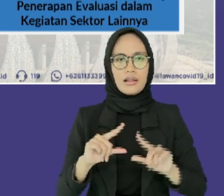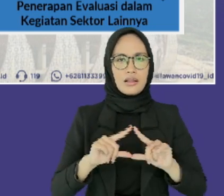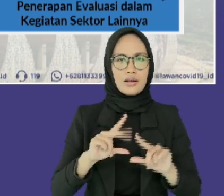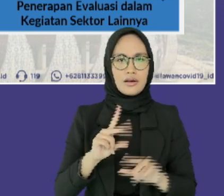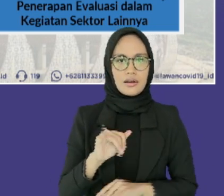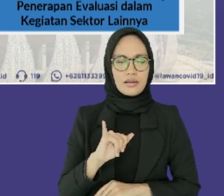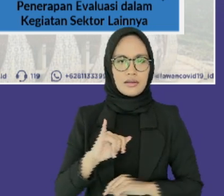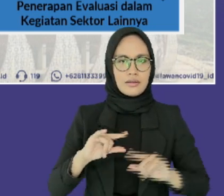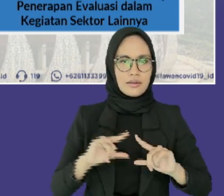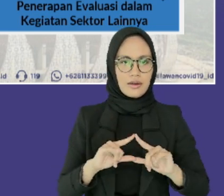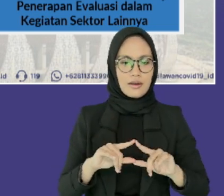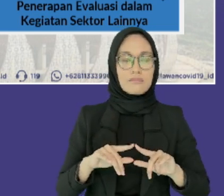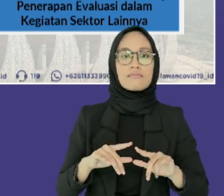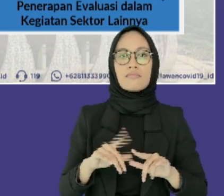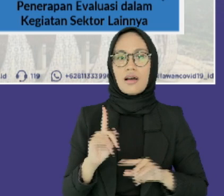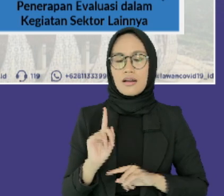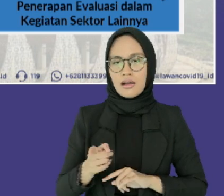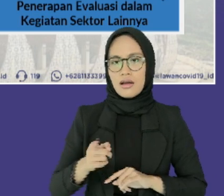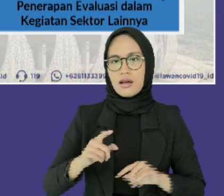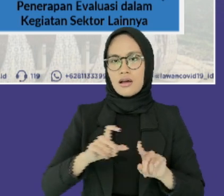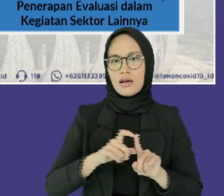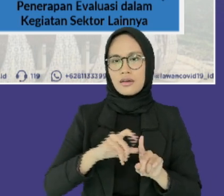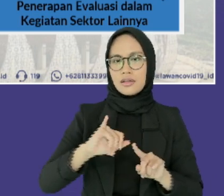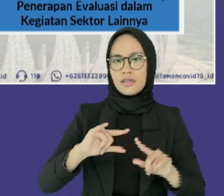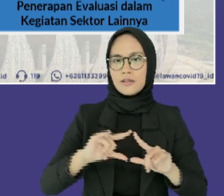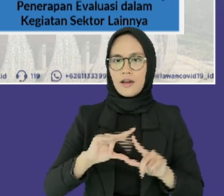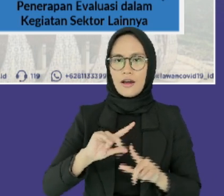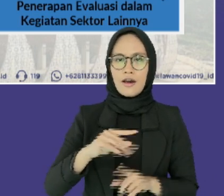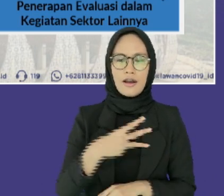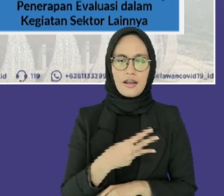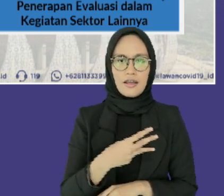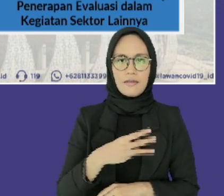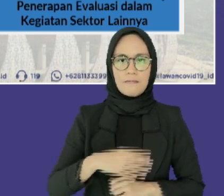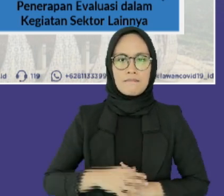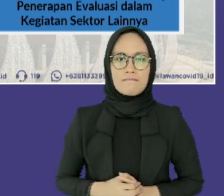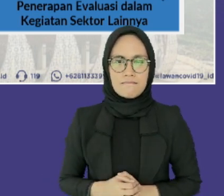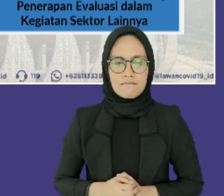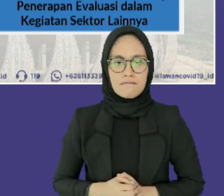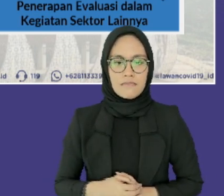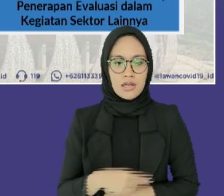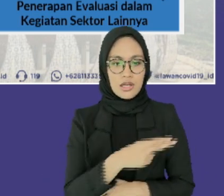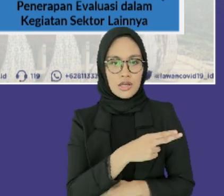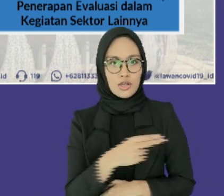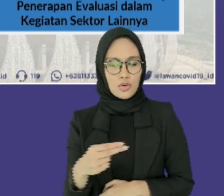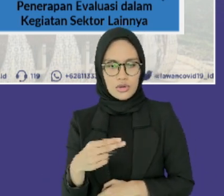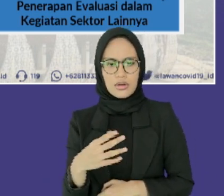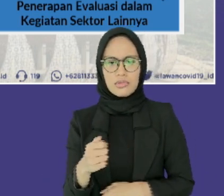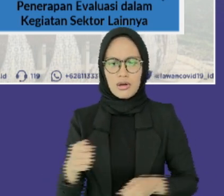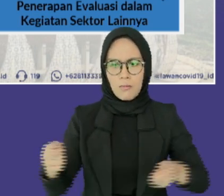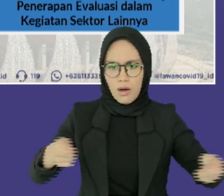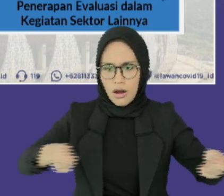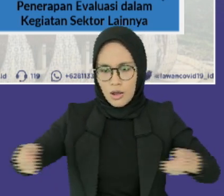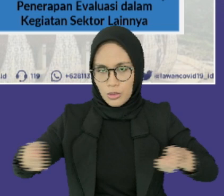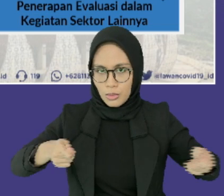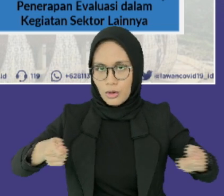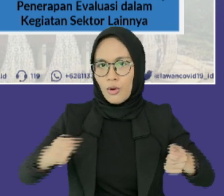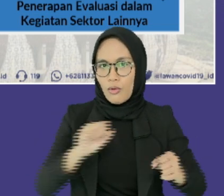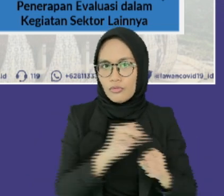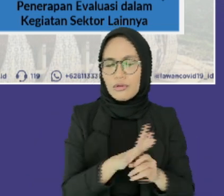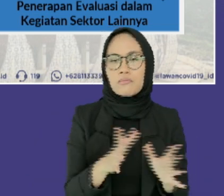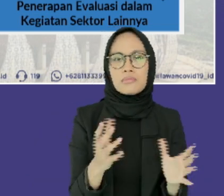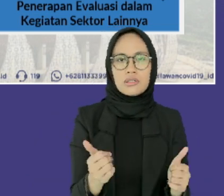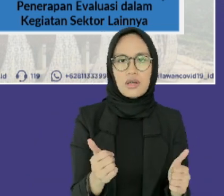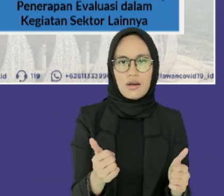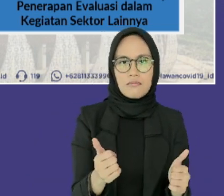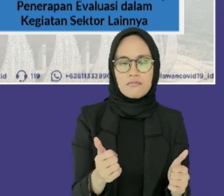Selain itu in ia secara nasional mampu mempertahankan performa pengendalian coffee 19 yang